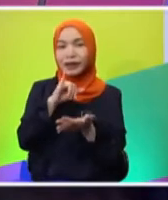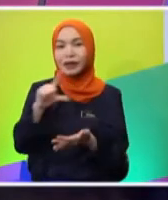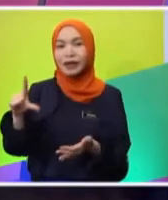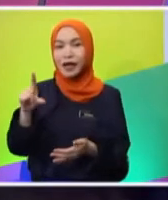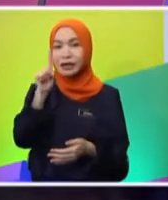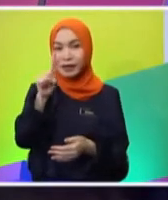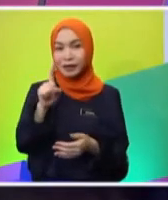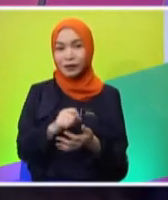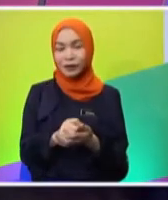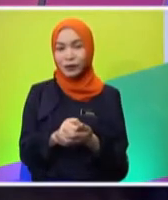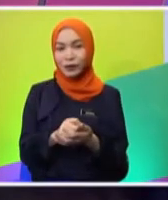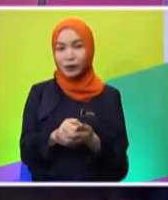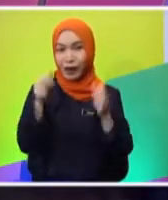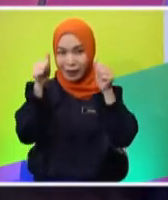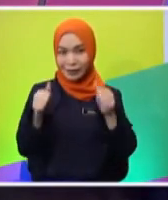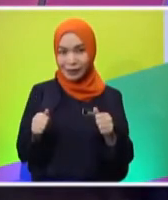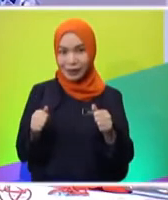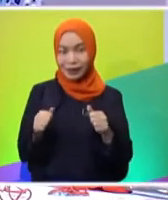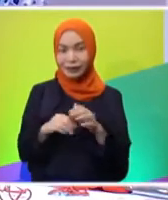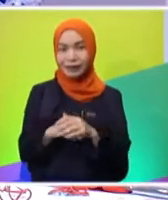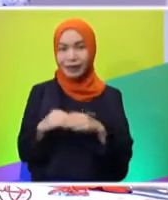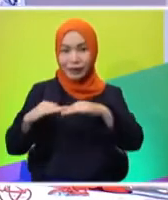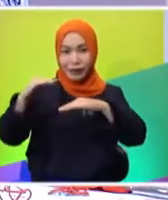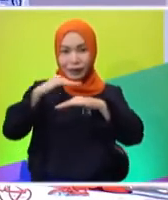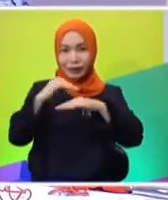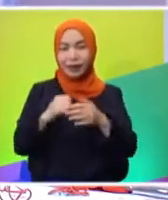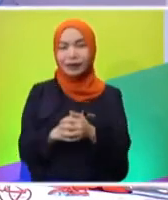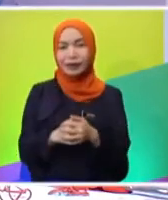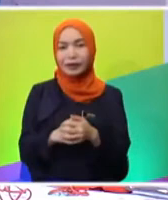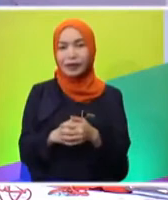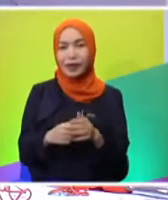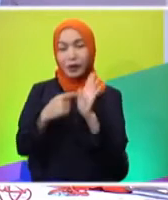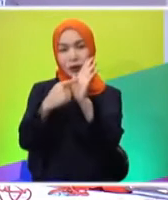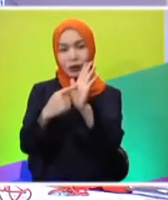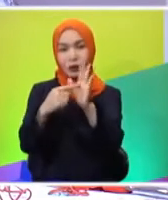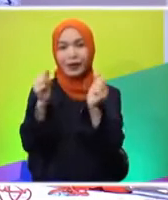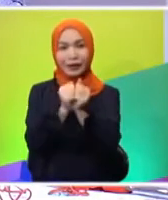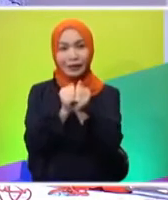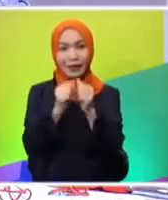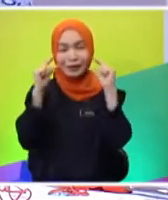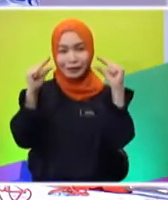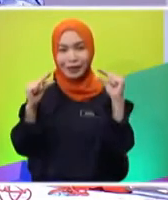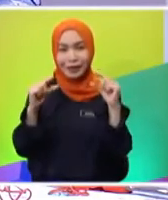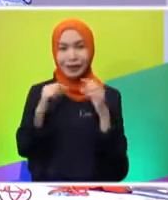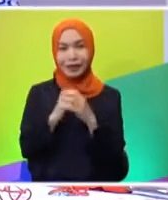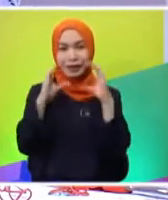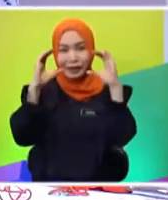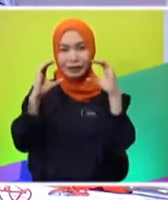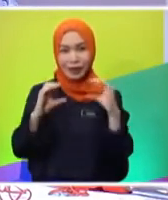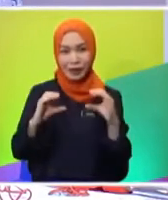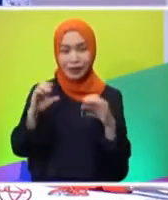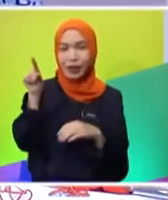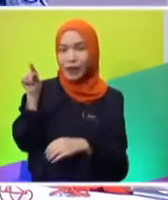salah satu jenis Arca yaitu Arca dinding Aceh ini dipamerkan dengan cara melekat pada dinding lah ya Adi tampan atau